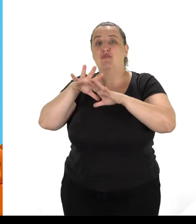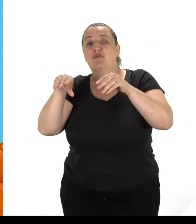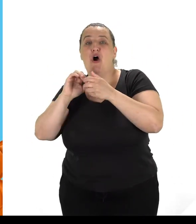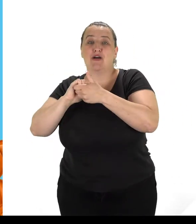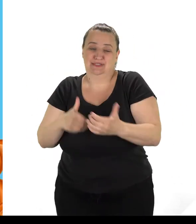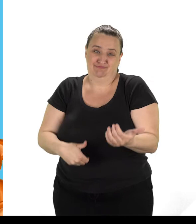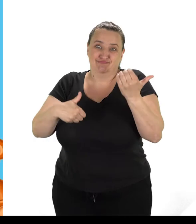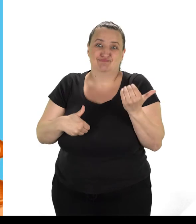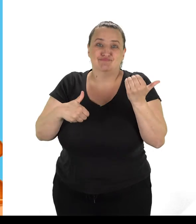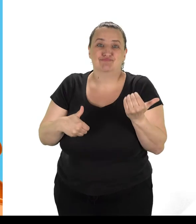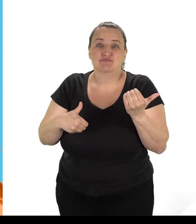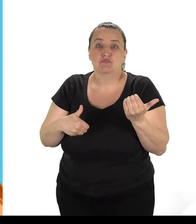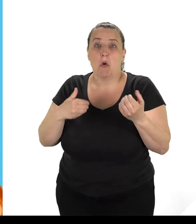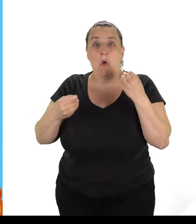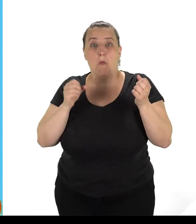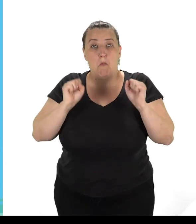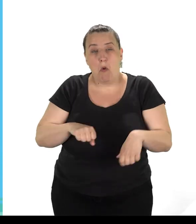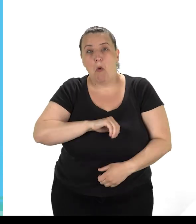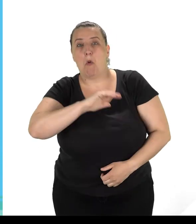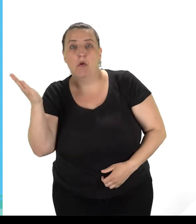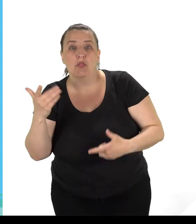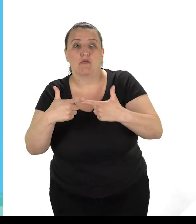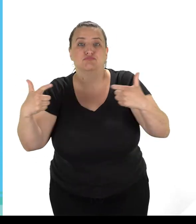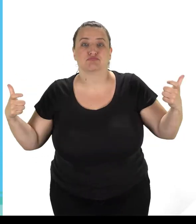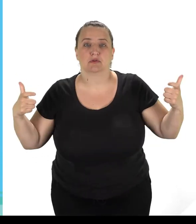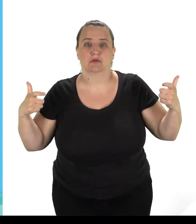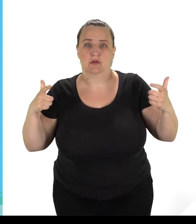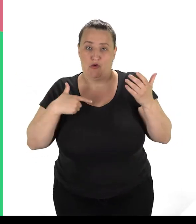sur le ventre, sur le dos. Un adulte à proximité.